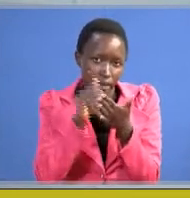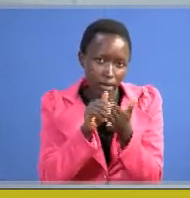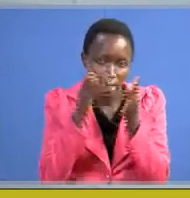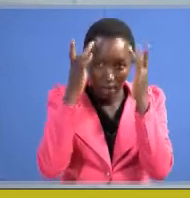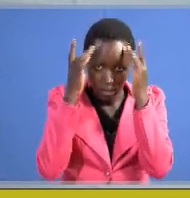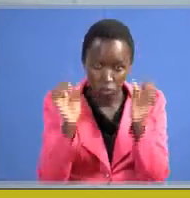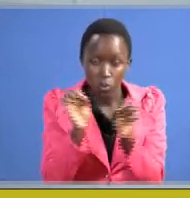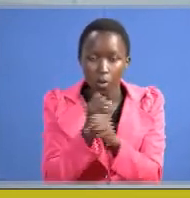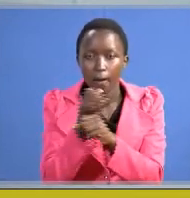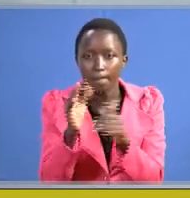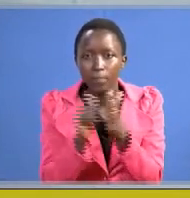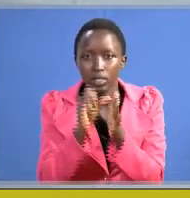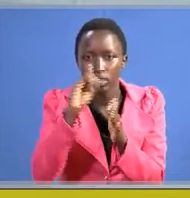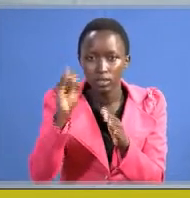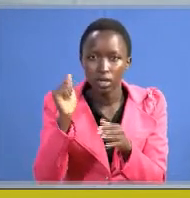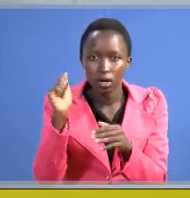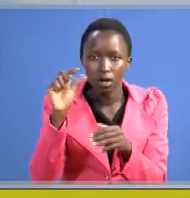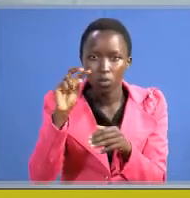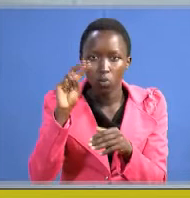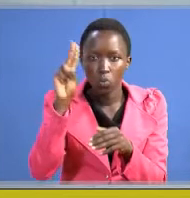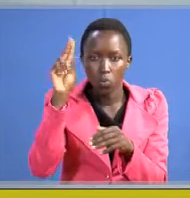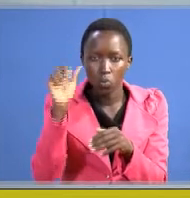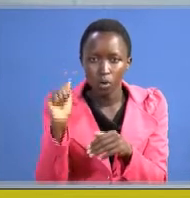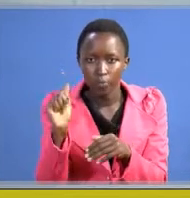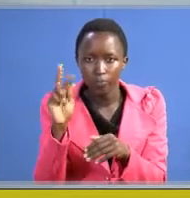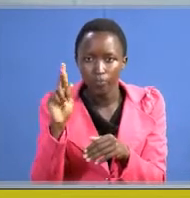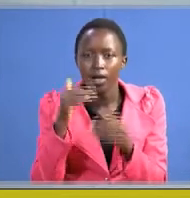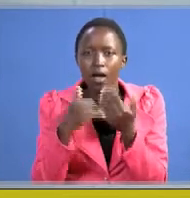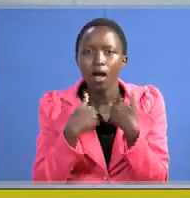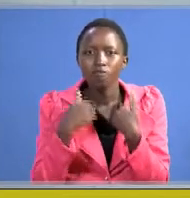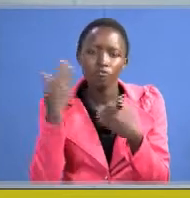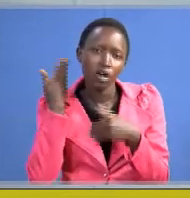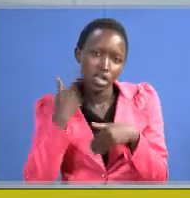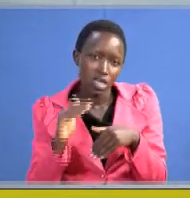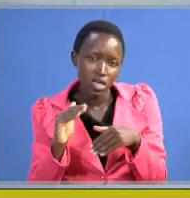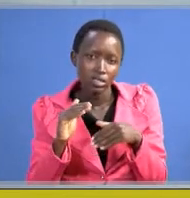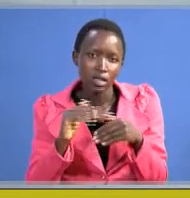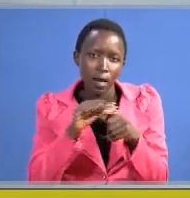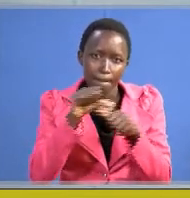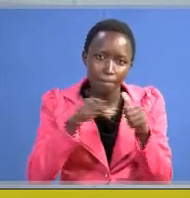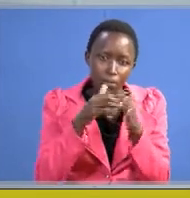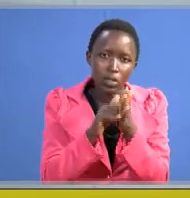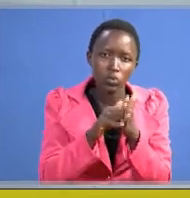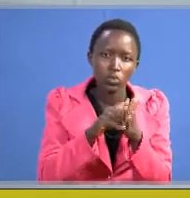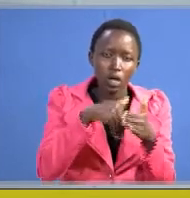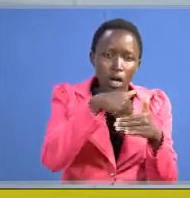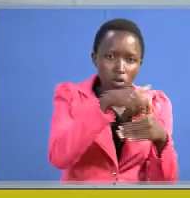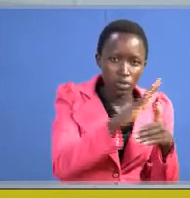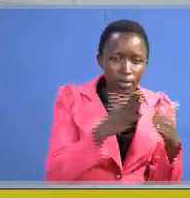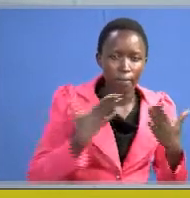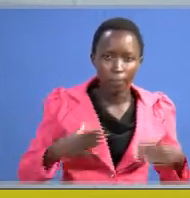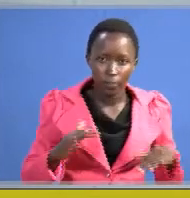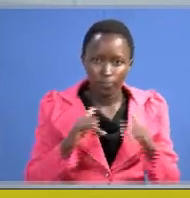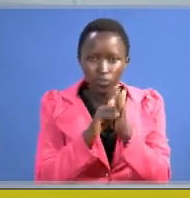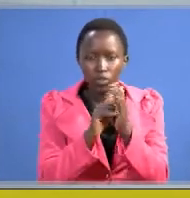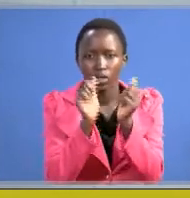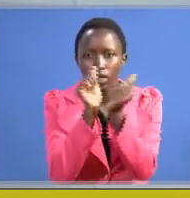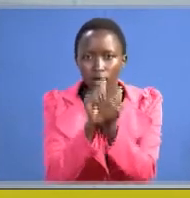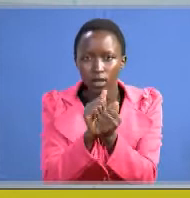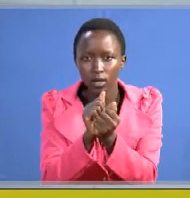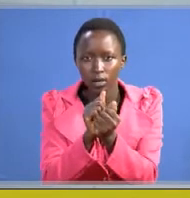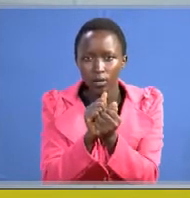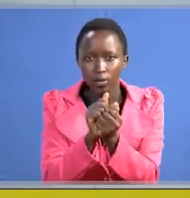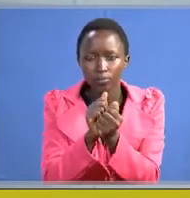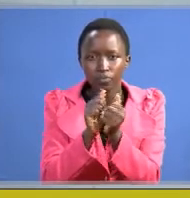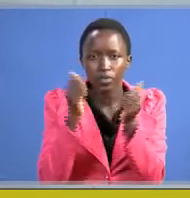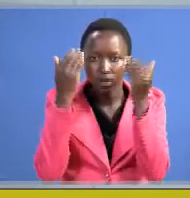uamuzi kutolewa. Jaguar anayetuhumiwa kwa kueneza semi za chuki dhidi ya raia wa kigeni alikamatwa siku ya Jumanne nje ya majengo ya